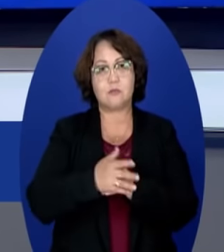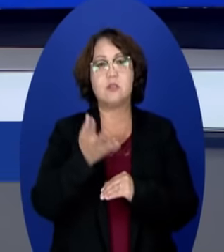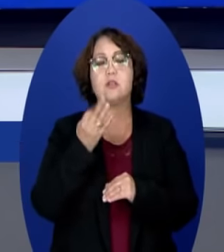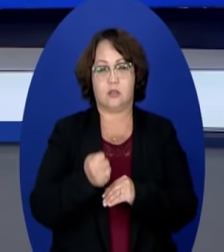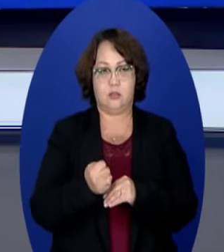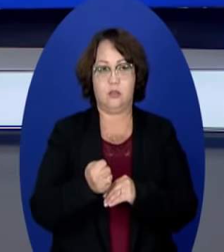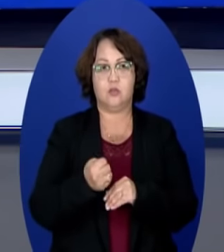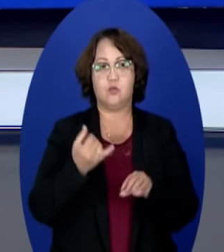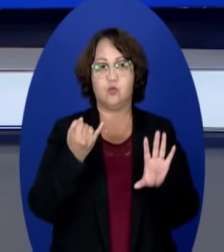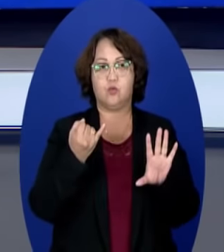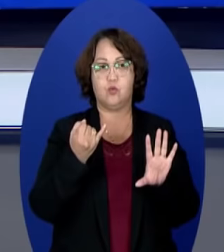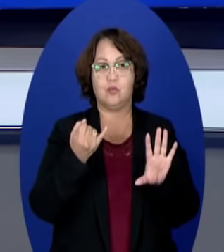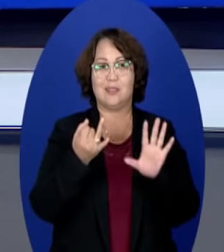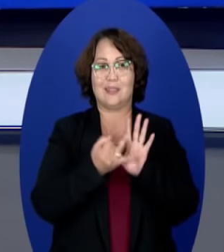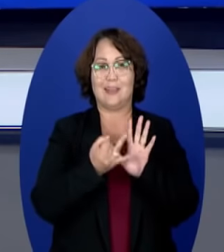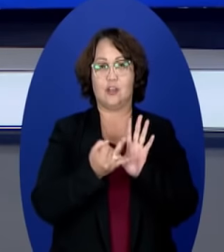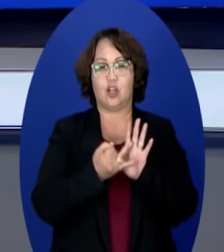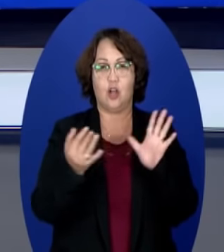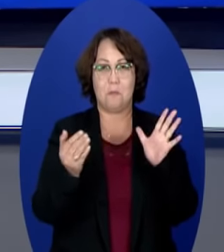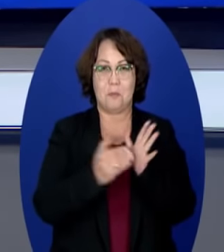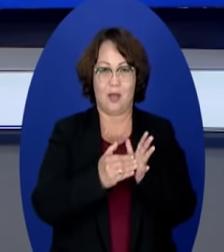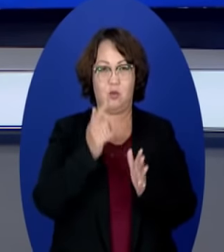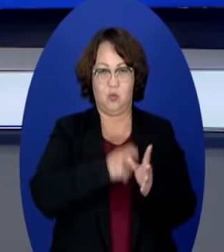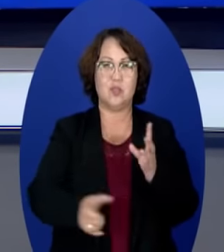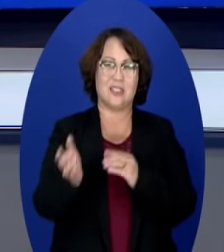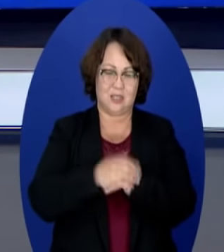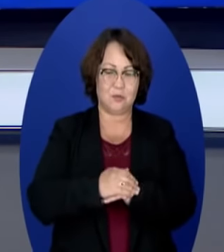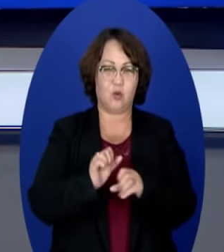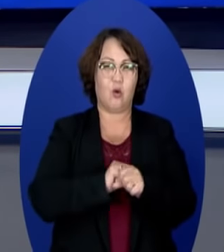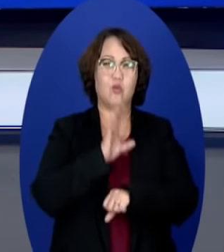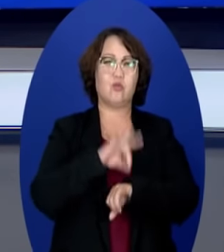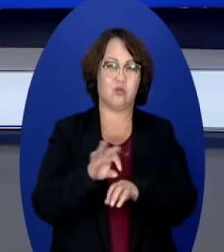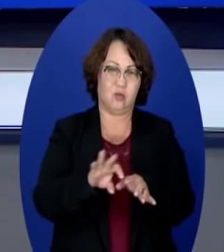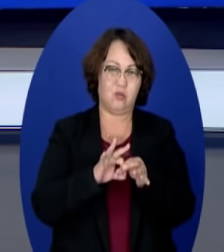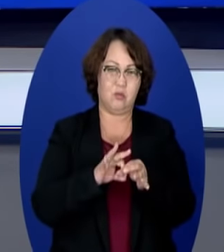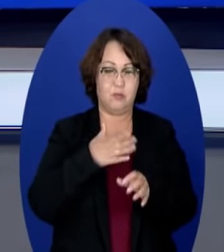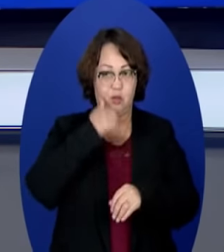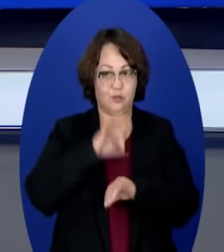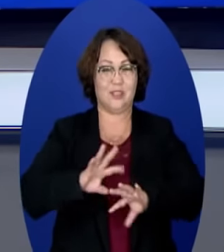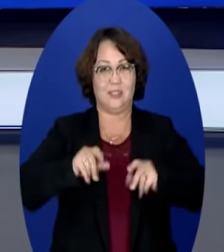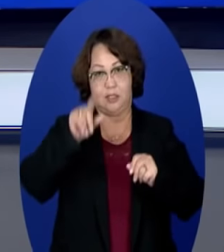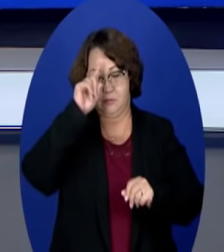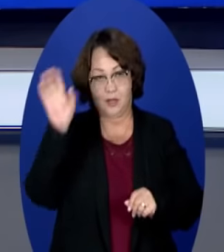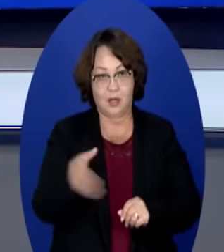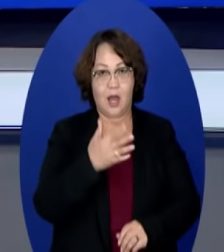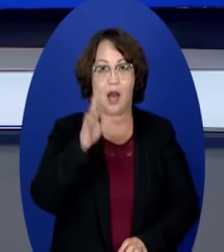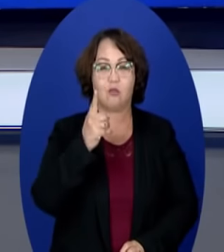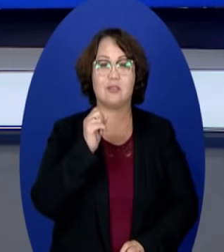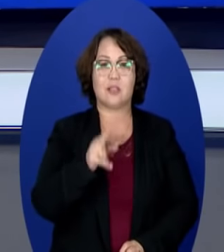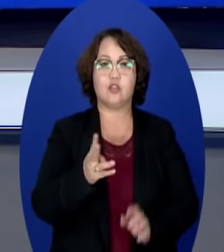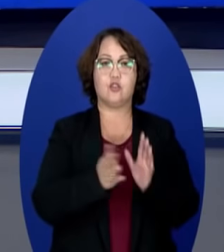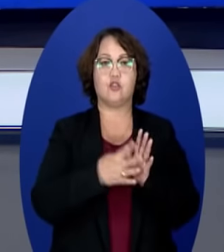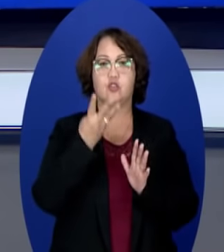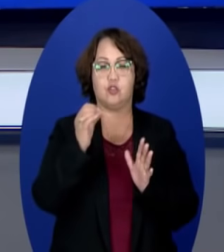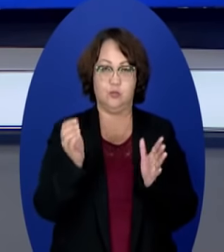хэм бол 677 мянгад хүрсэн одоо ийм мэдээлэл байна. Эдгэрсэн хүний тоо 11 сая 940 мянгад хүрч